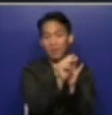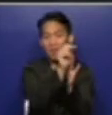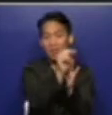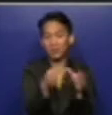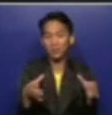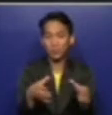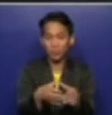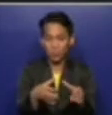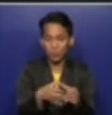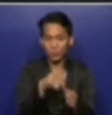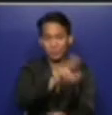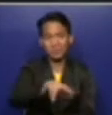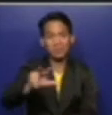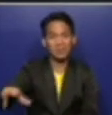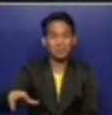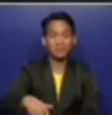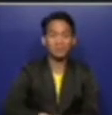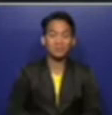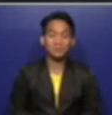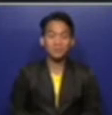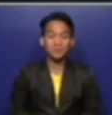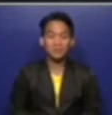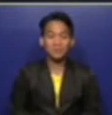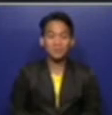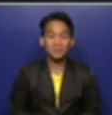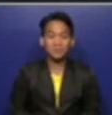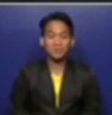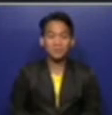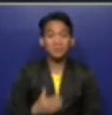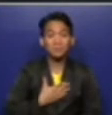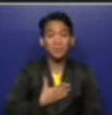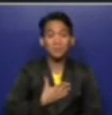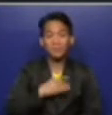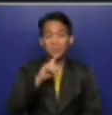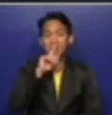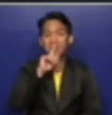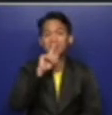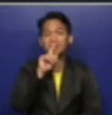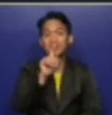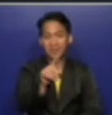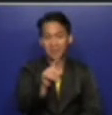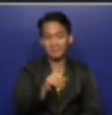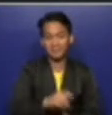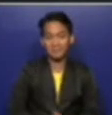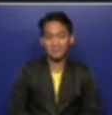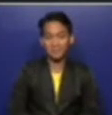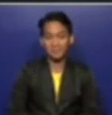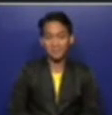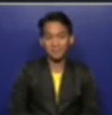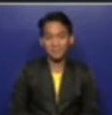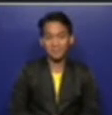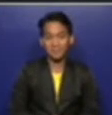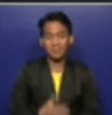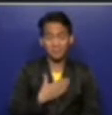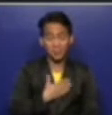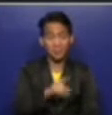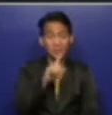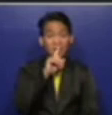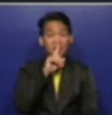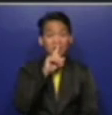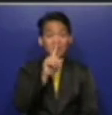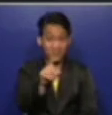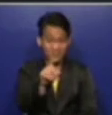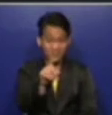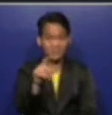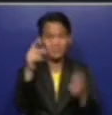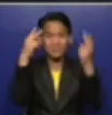ยผมขอตั้งกระทู้ถามสดถามด้วยวาจาถามนาย